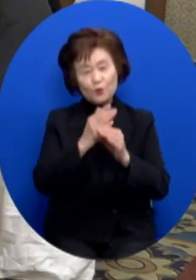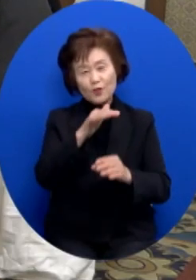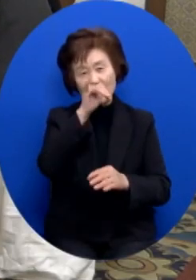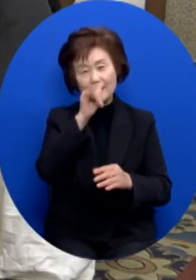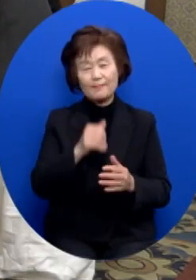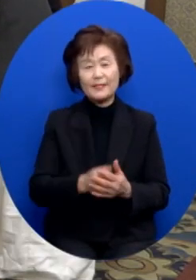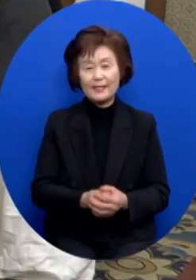있습니다